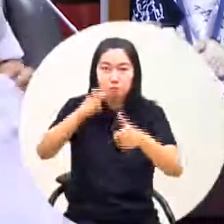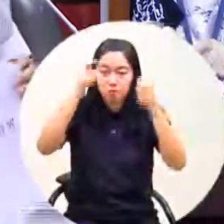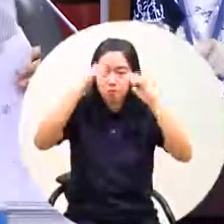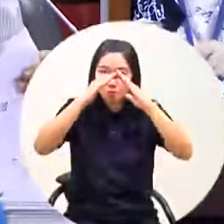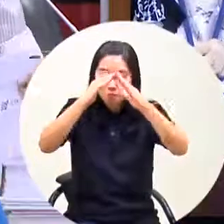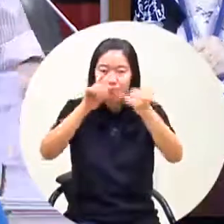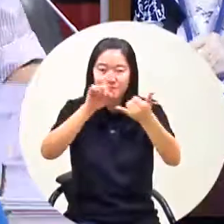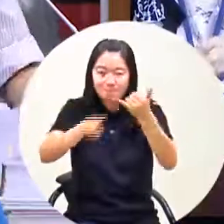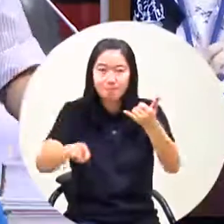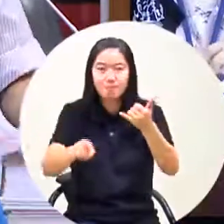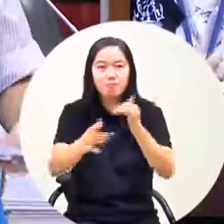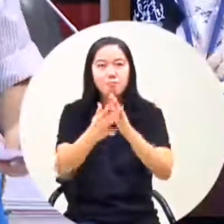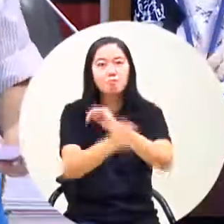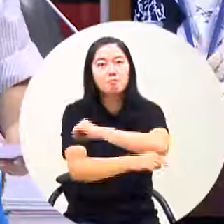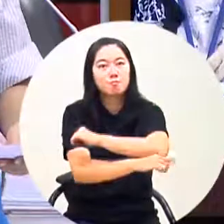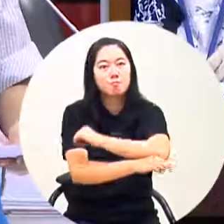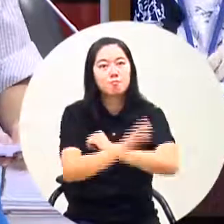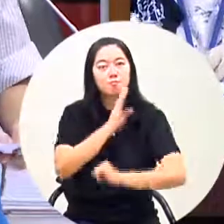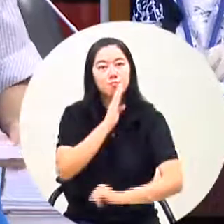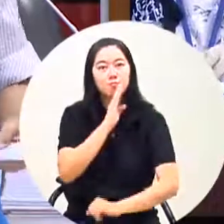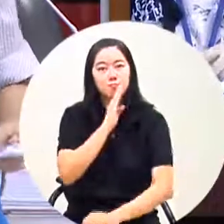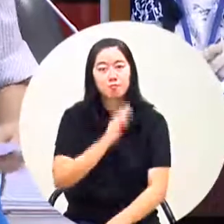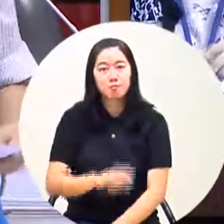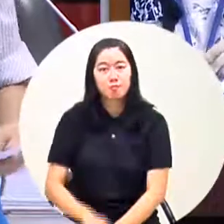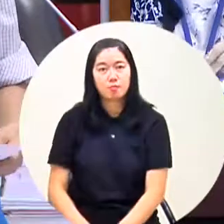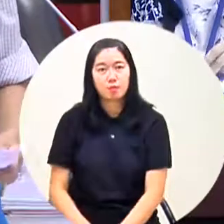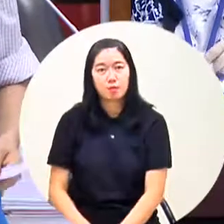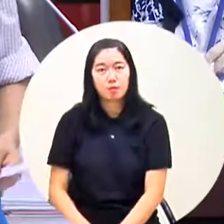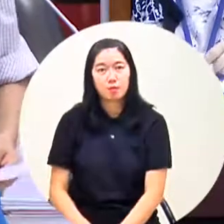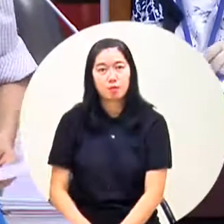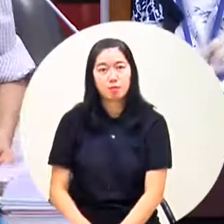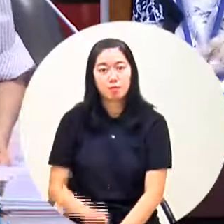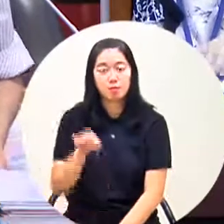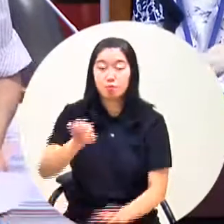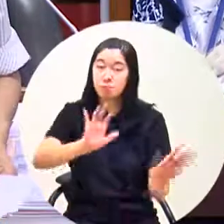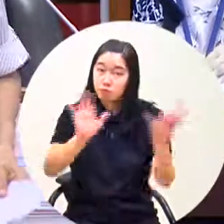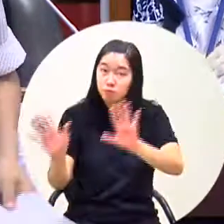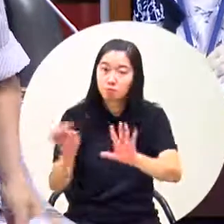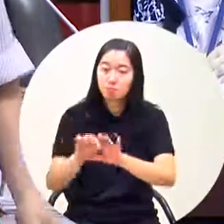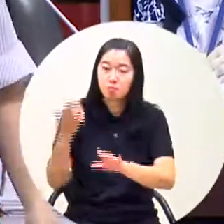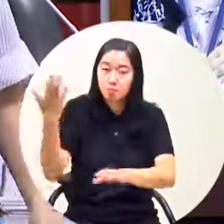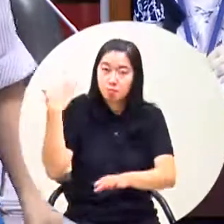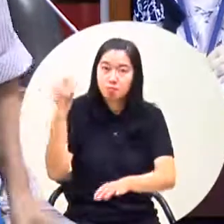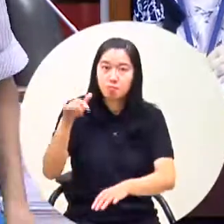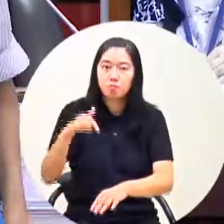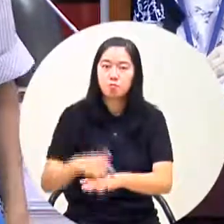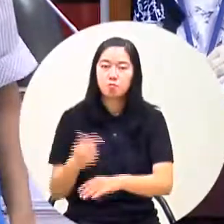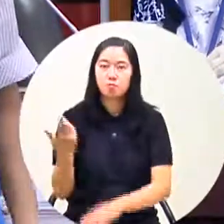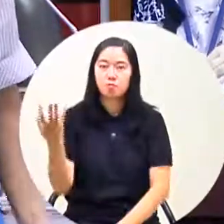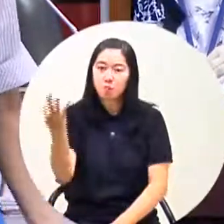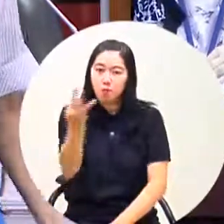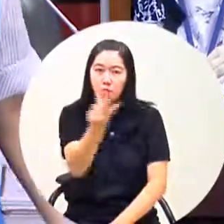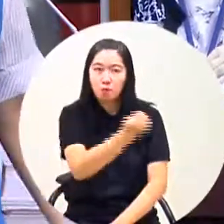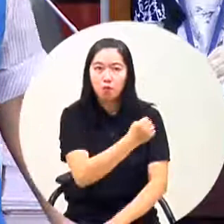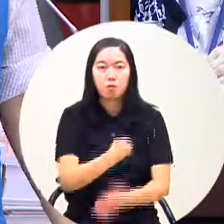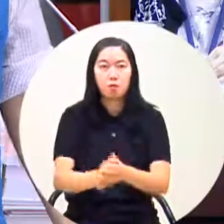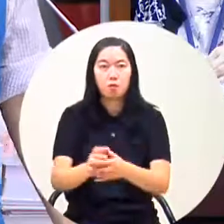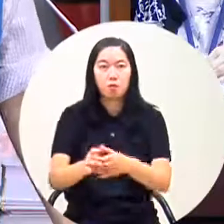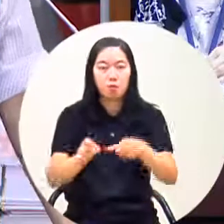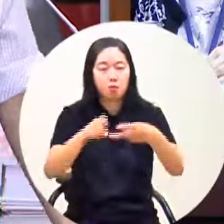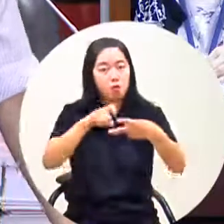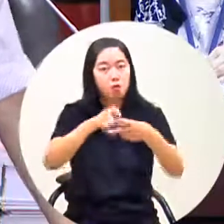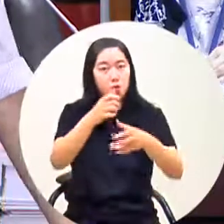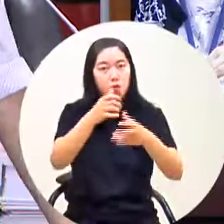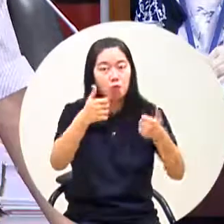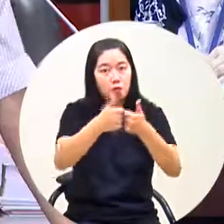后第六名哦。那这个现象是在过去，包括好几位台湾的公卫学者，就对全